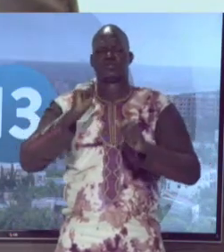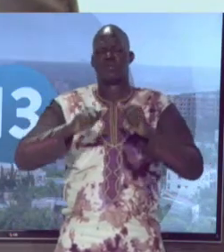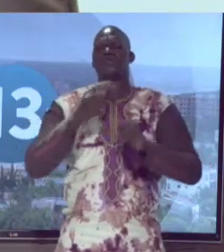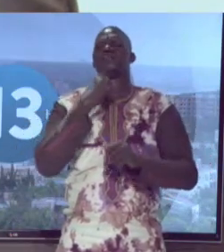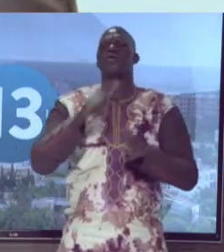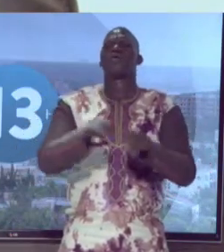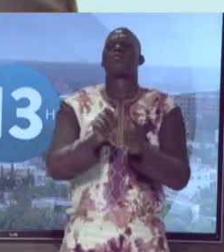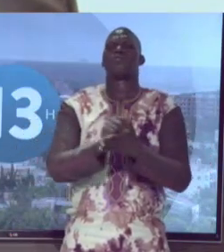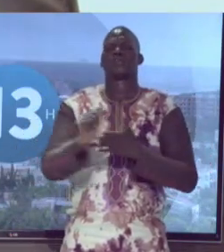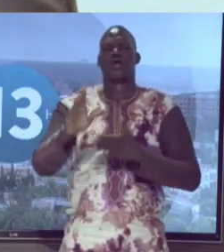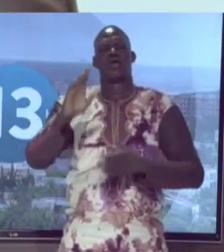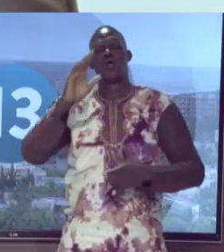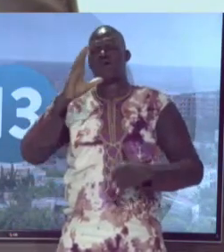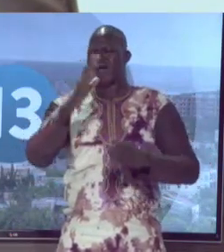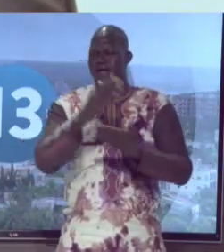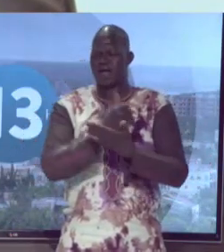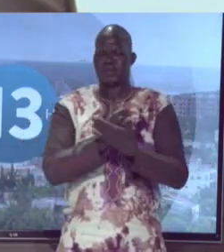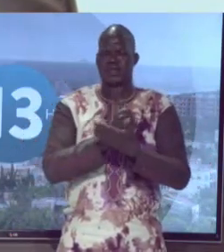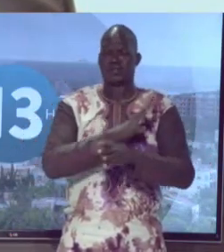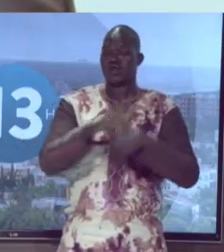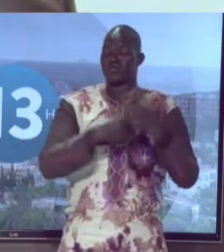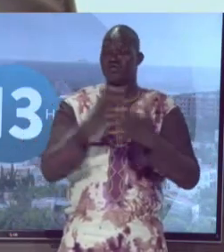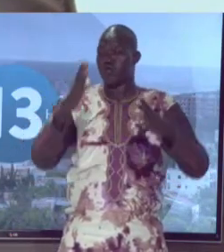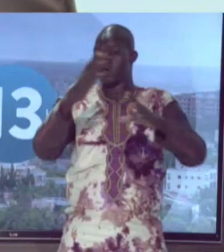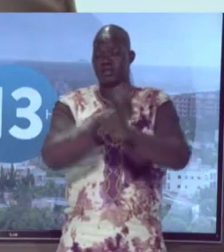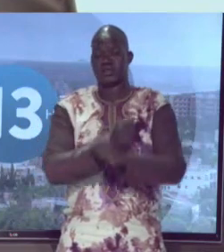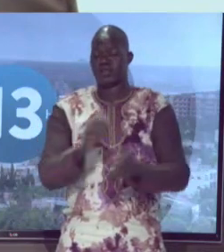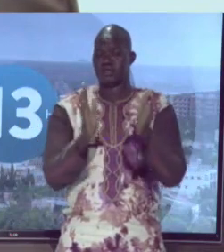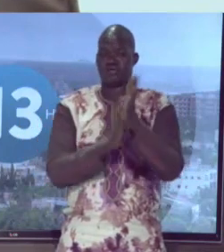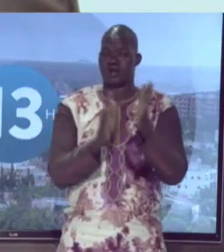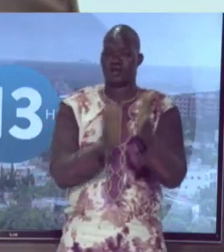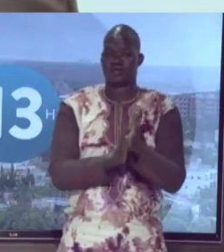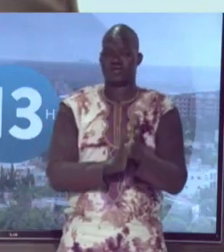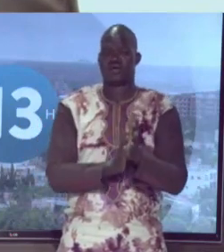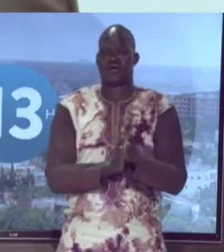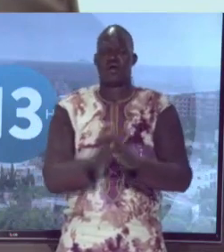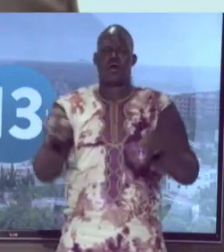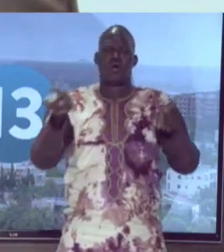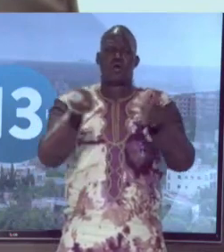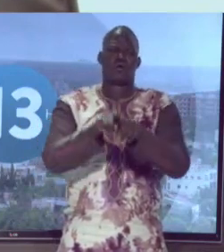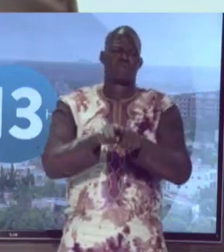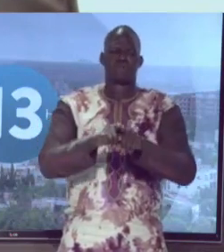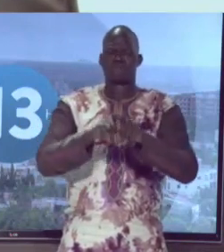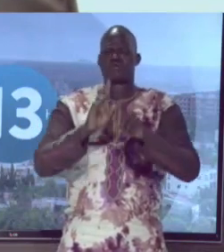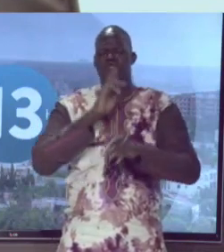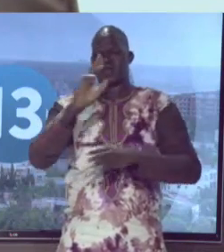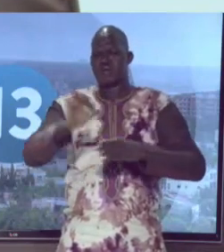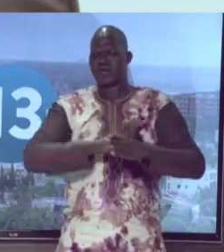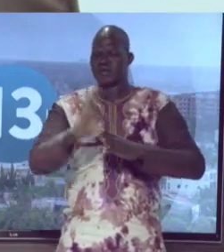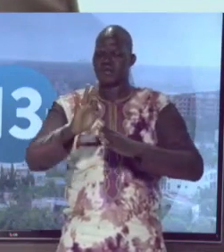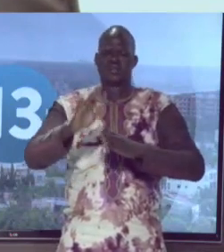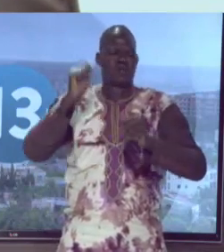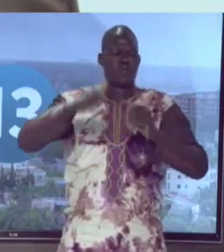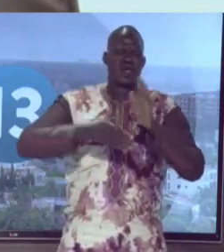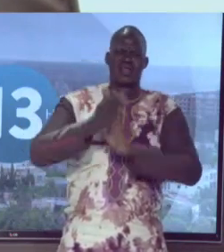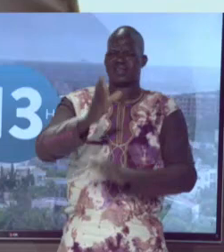parce qu'on va capitaliser leurs acquis de scolarisation. Et comme ils seront très pratiques, ça pourrait aller de 6 mois à